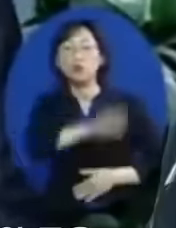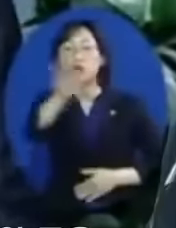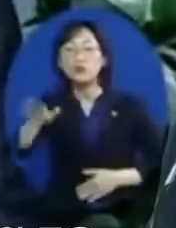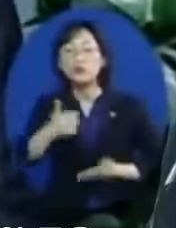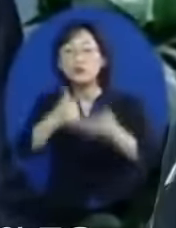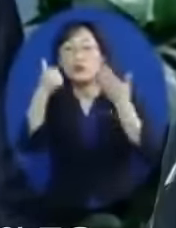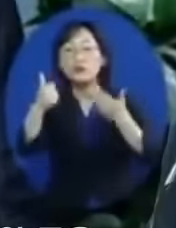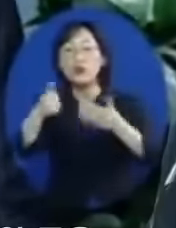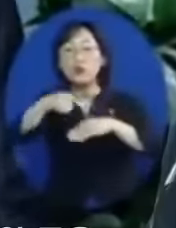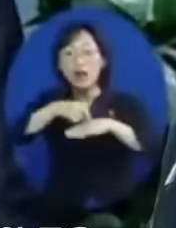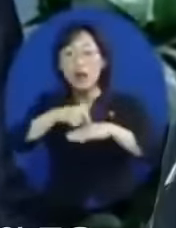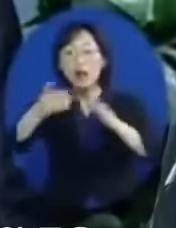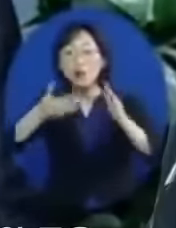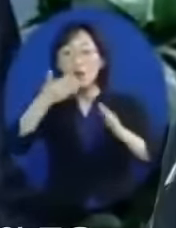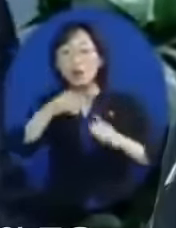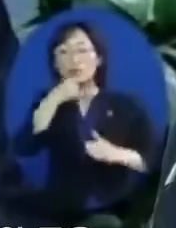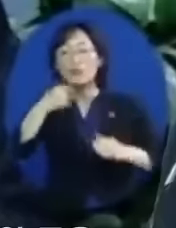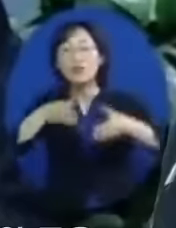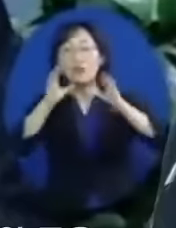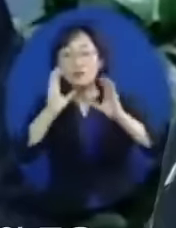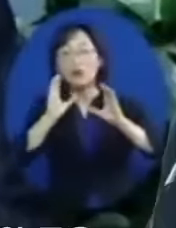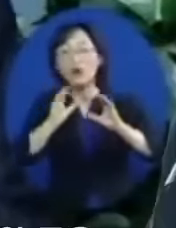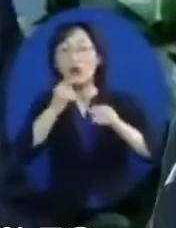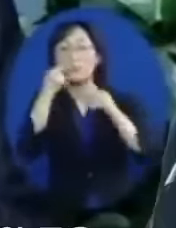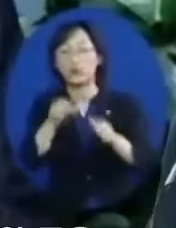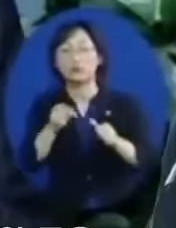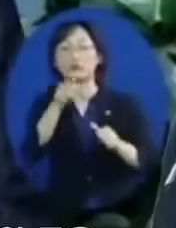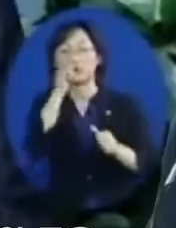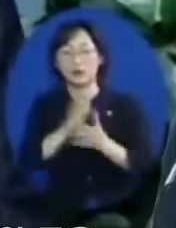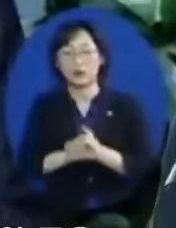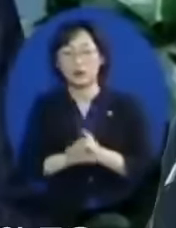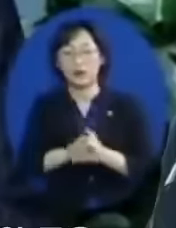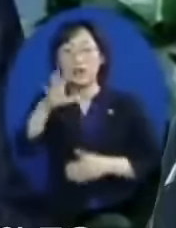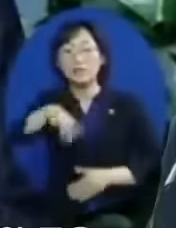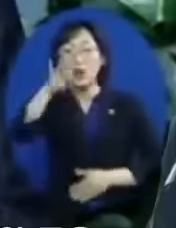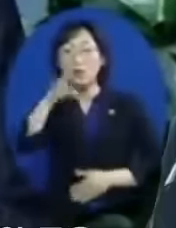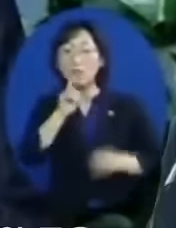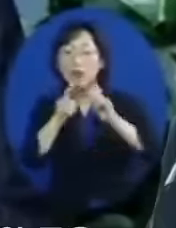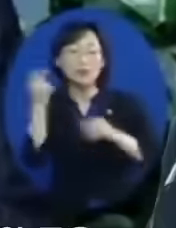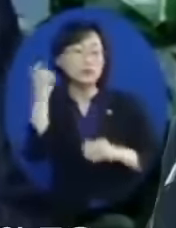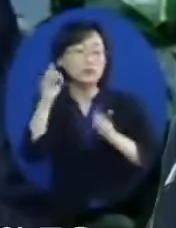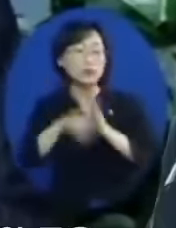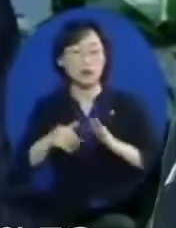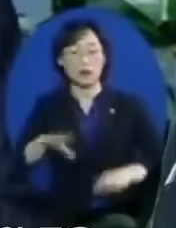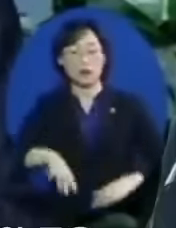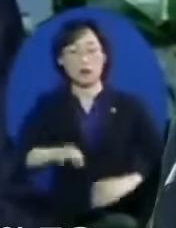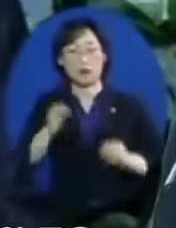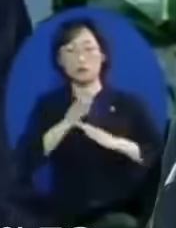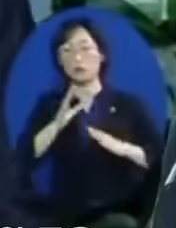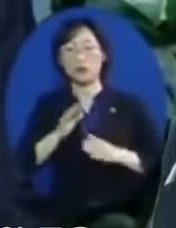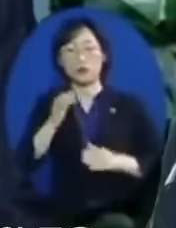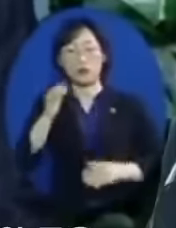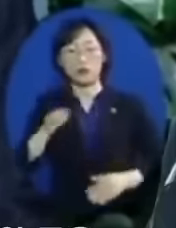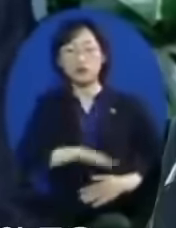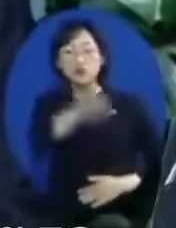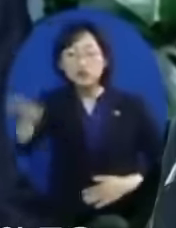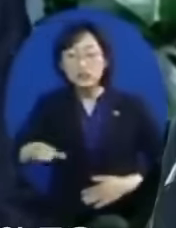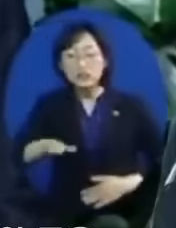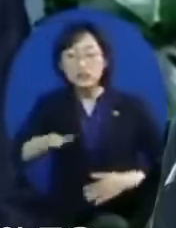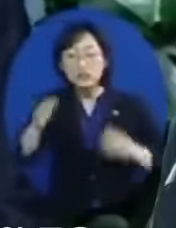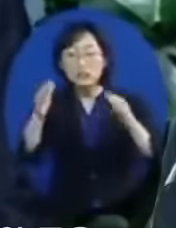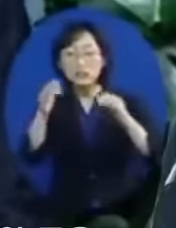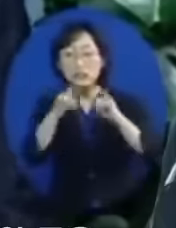주님의 살을 먹고 주님의 피를 마시라고 하는 것입니다. 제일 처음에 이 말을 들을 때 깜짝 놀랍니다. 우리가 식인종도